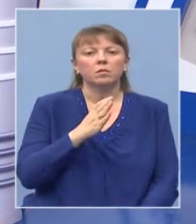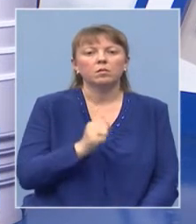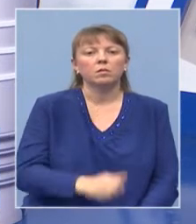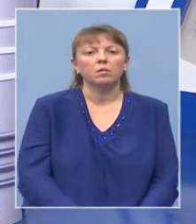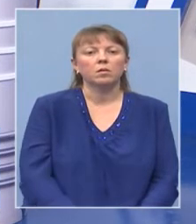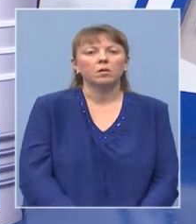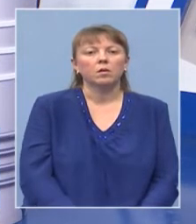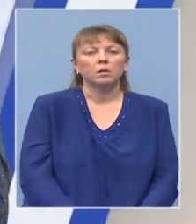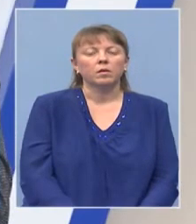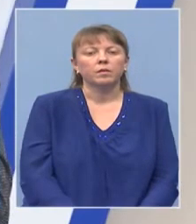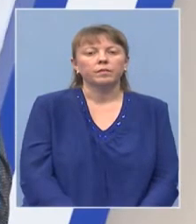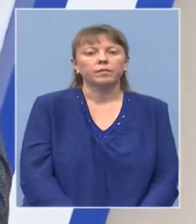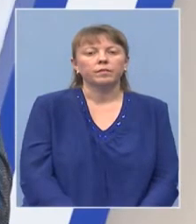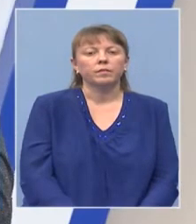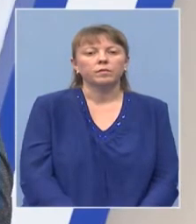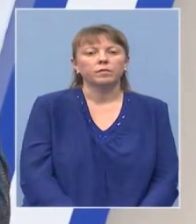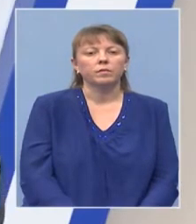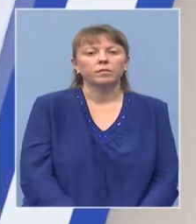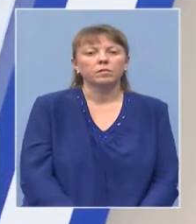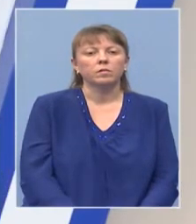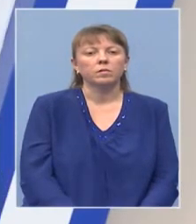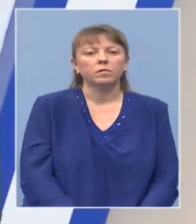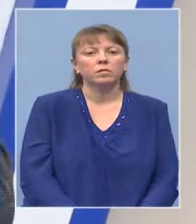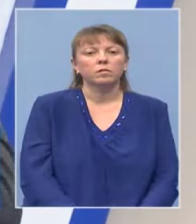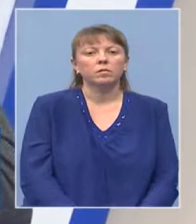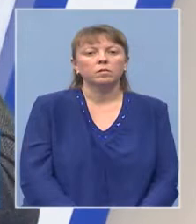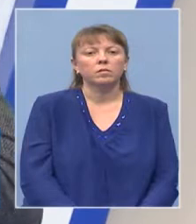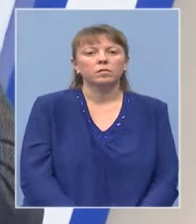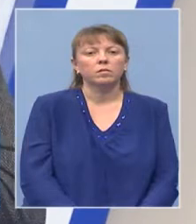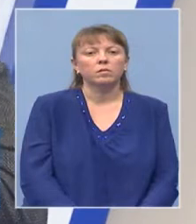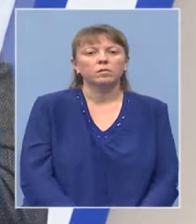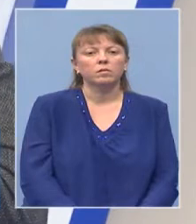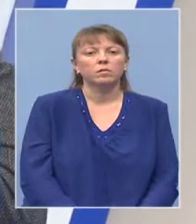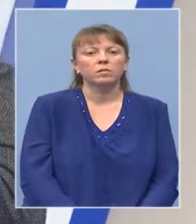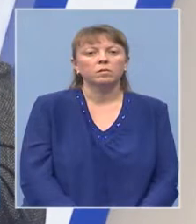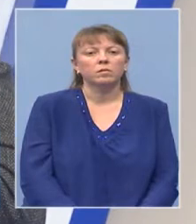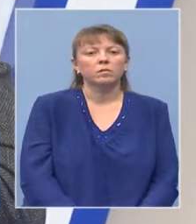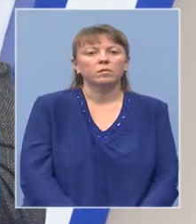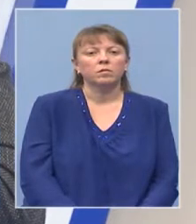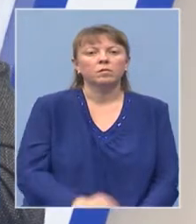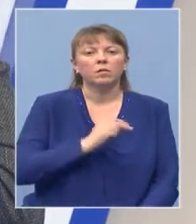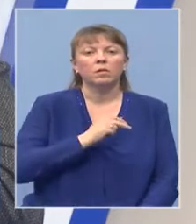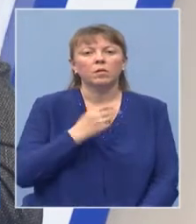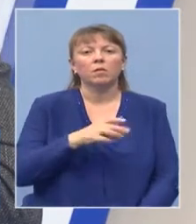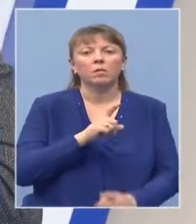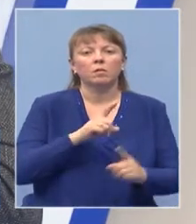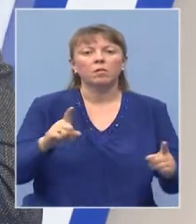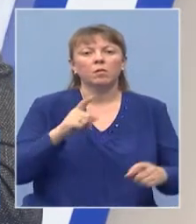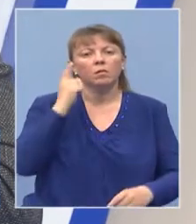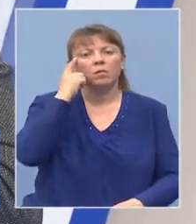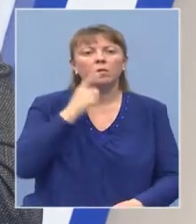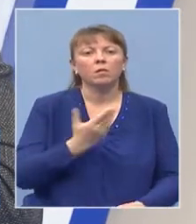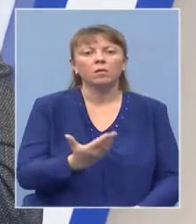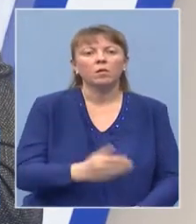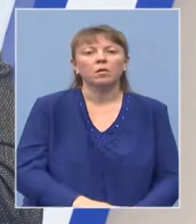Батпаколовой. То есть, если в том числе указывает вам на те или иные пробелы, допустим. Конечно. Это работа. Мы, в принципе, совершенствуемся и решаем те или